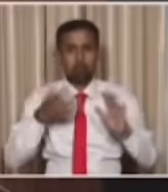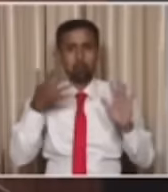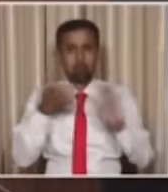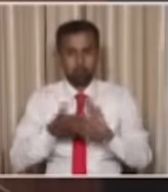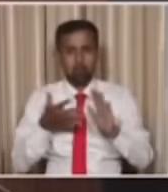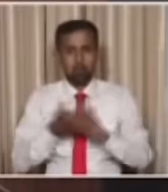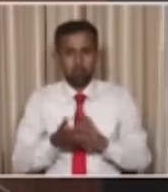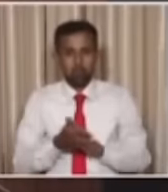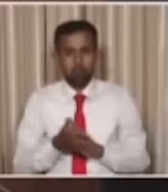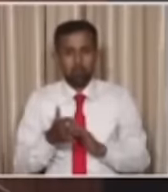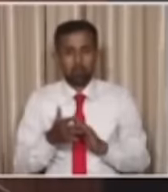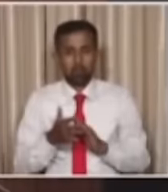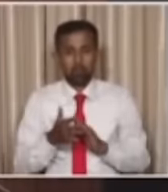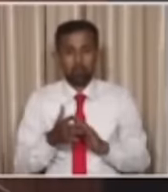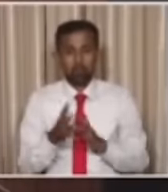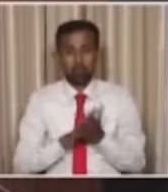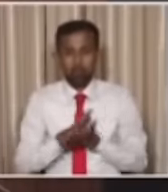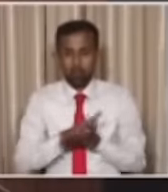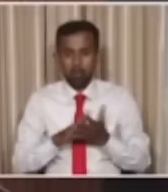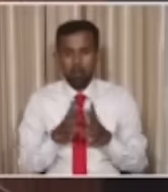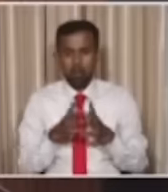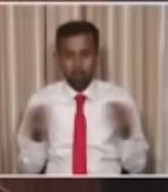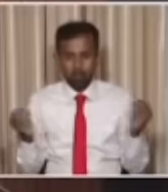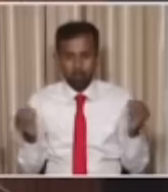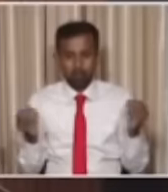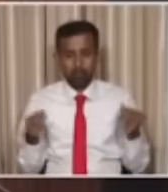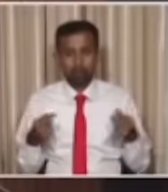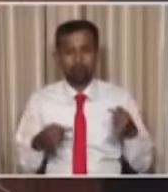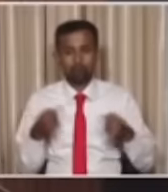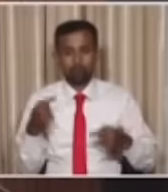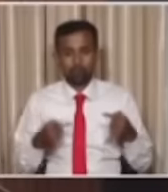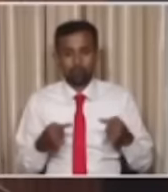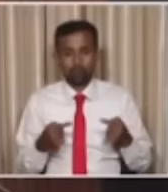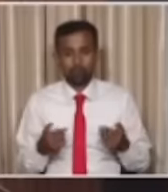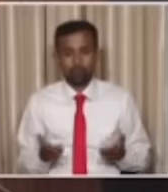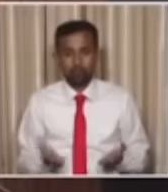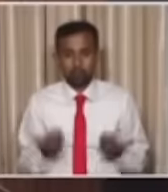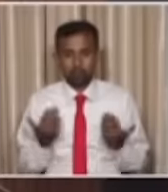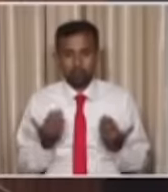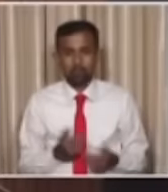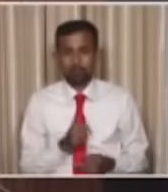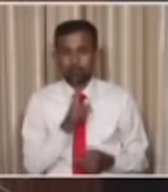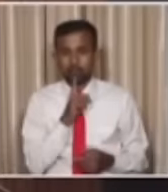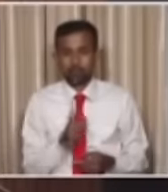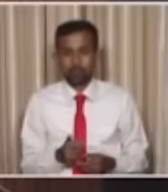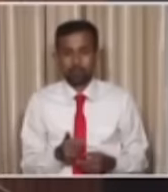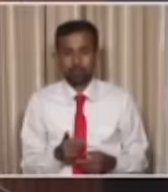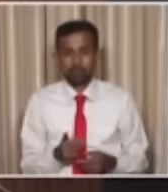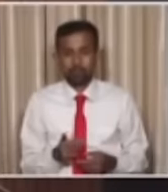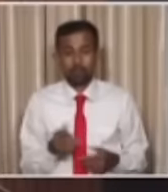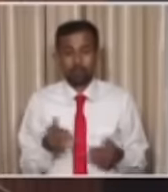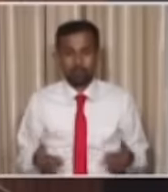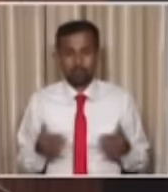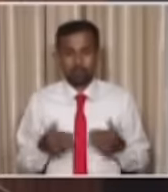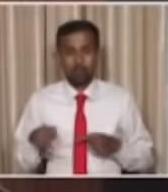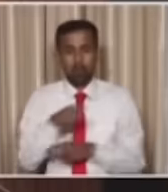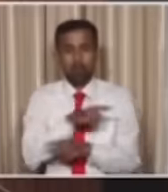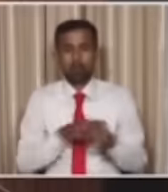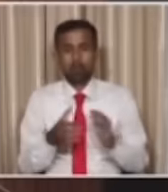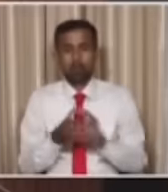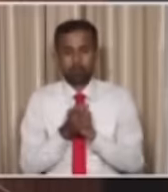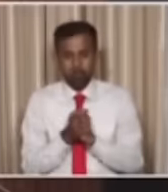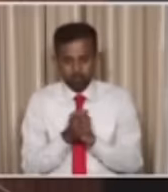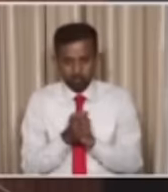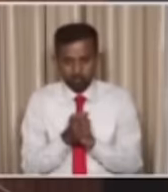ඒ ක්‍රීඩා ගොඩනැගීම සම්බන්ධව සාධනීය හිතන විවාදයක් බවට මේ විවාදය පත් කරන්න කියන කාරණා සිහිපත් කරමින් අද අපි කවුරුත් එකතු වෙලා මේ